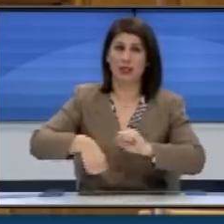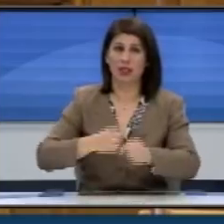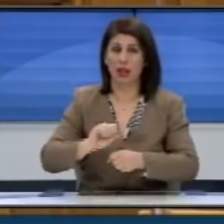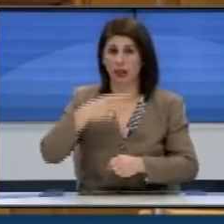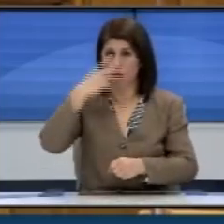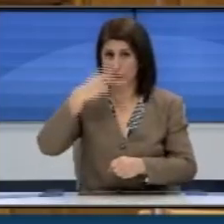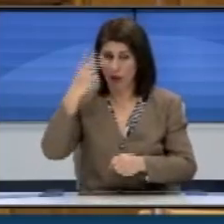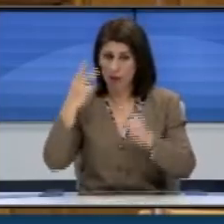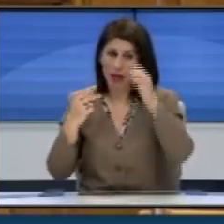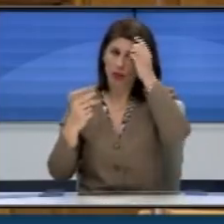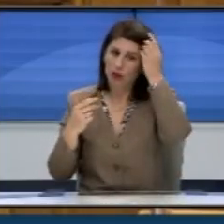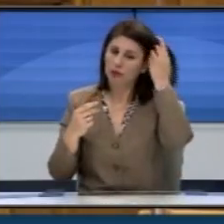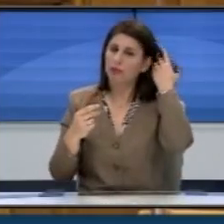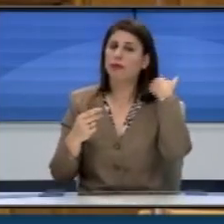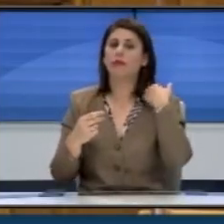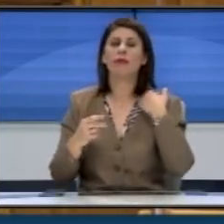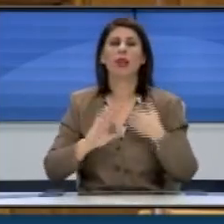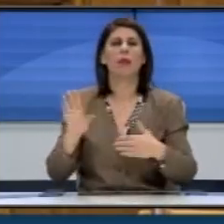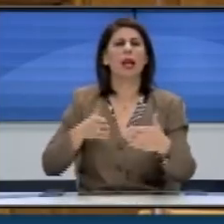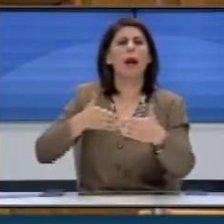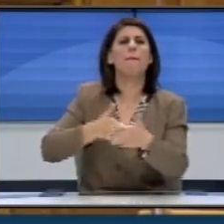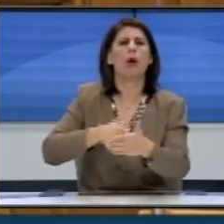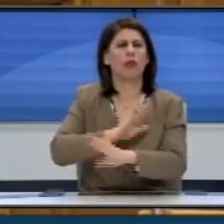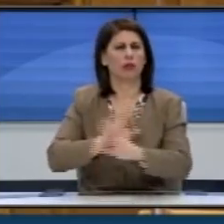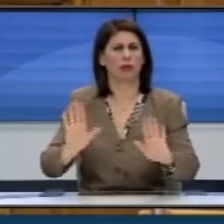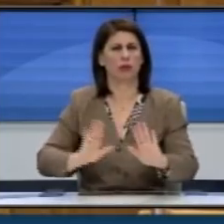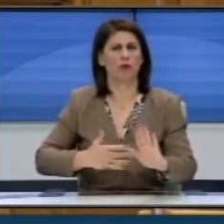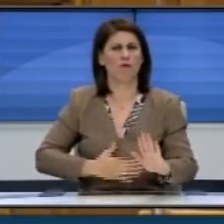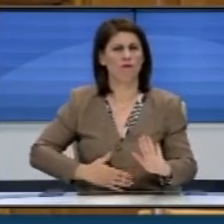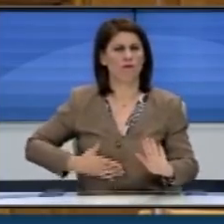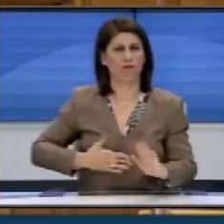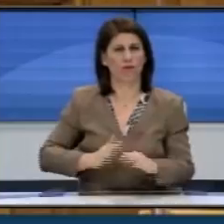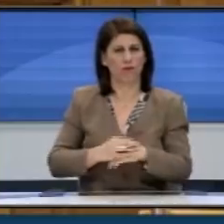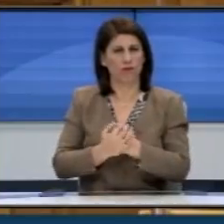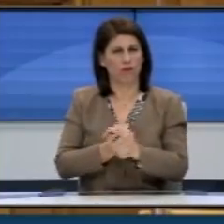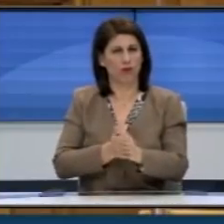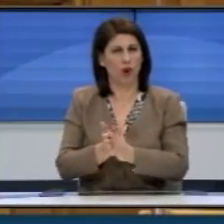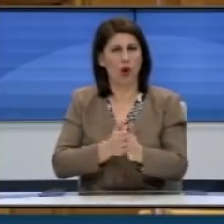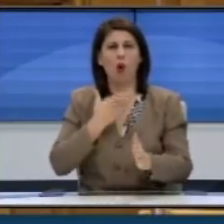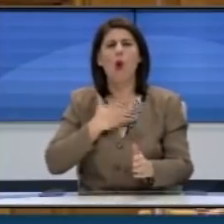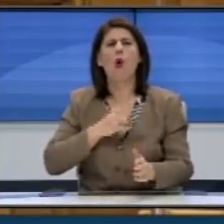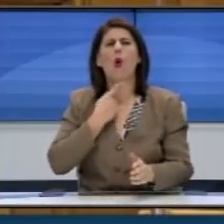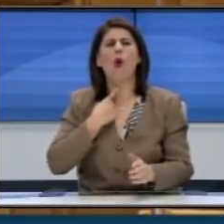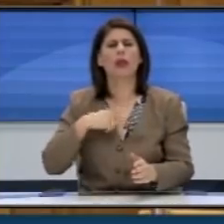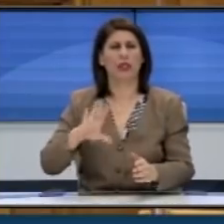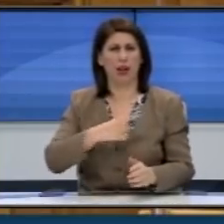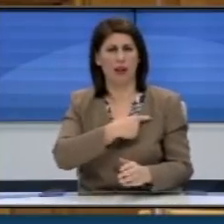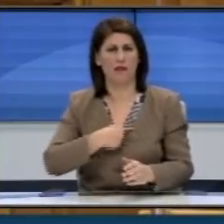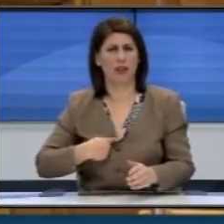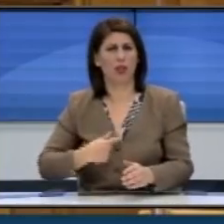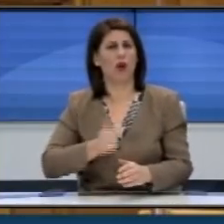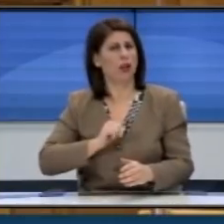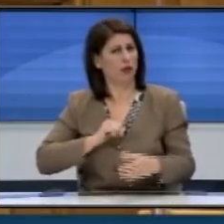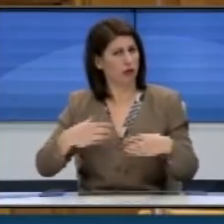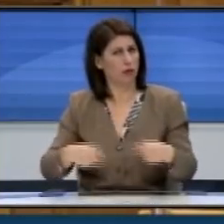συνδικαλιστικών δικαιωμάτων, για να μην βάζει κανείς εμπόδιο πλέον στις ορέξεις των αφεντικών, αφορά στην ιδιωτικοποίηση της